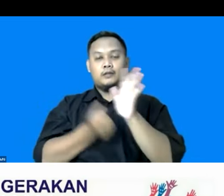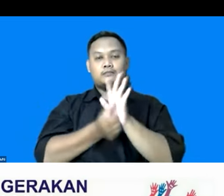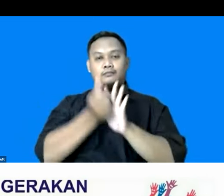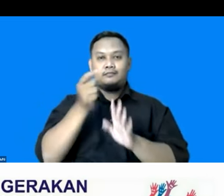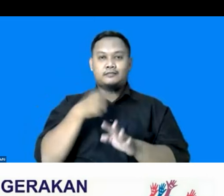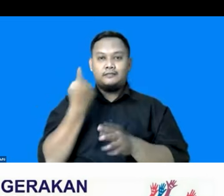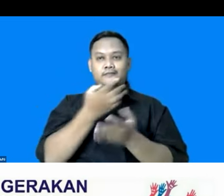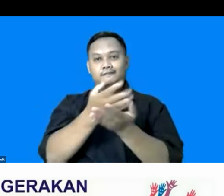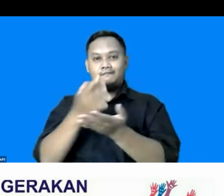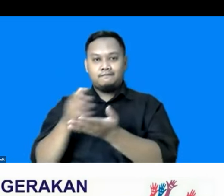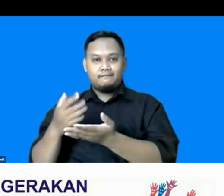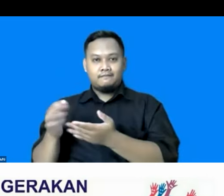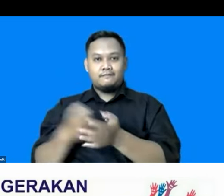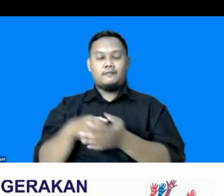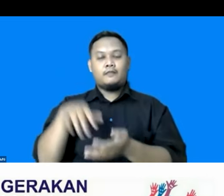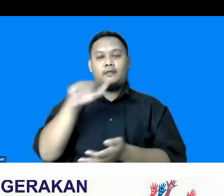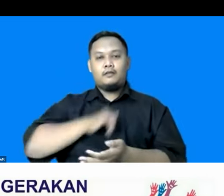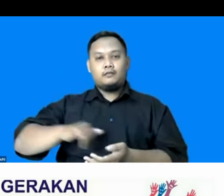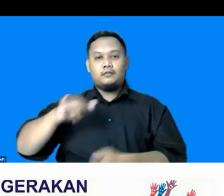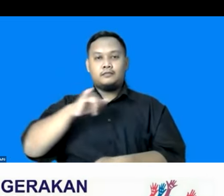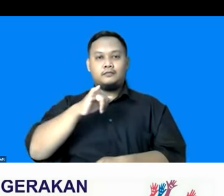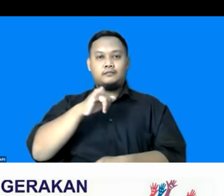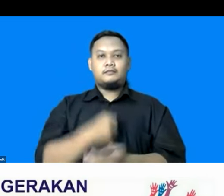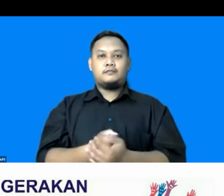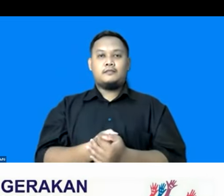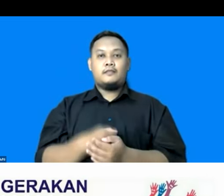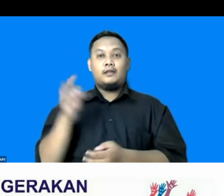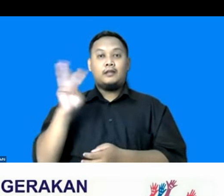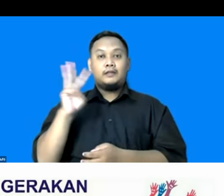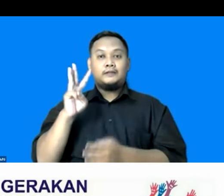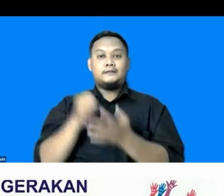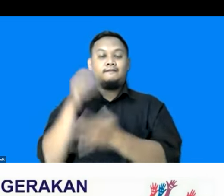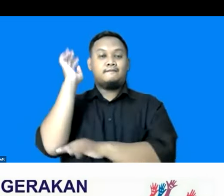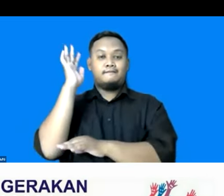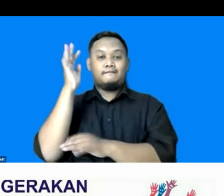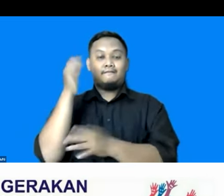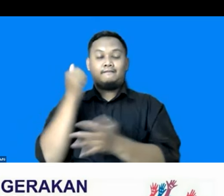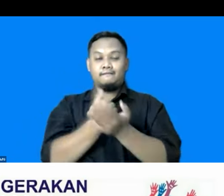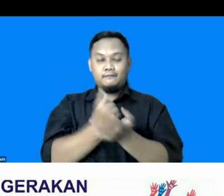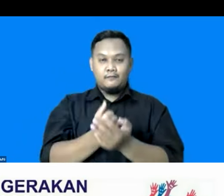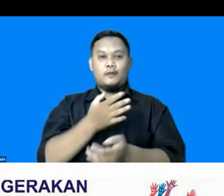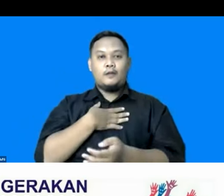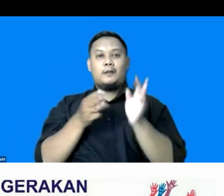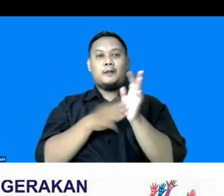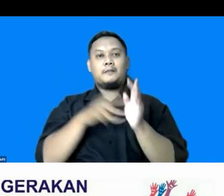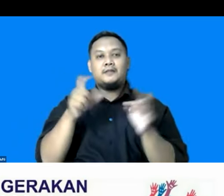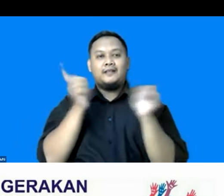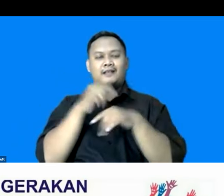sharing bersama tiga narasumber. Sebenarnya saya juga MC merangkap